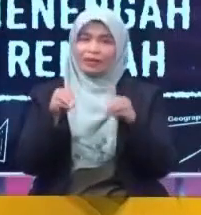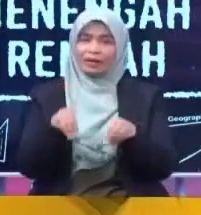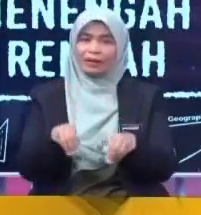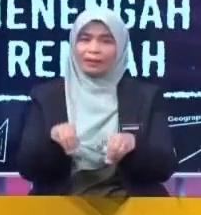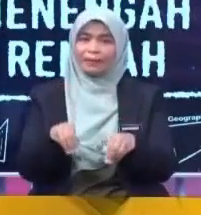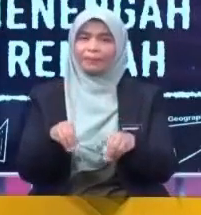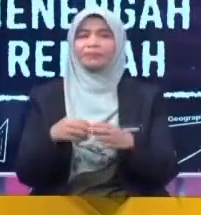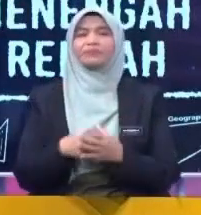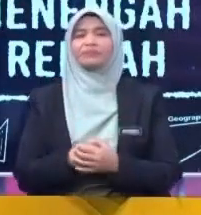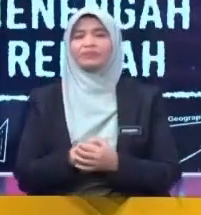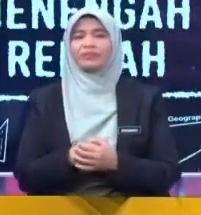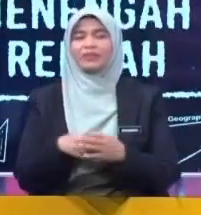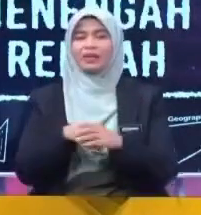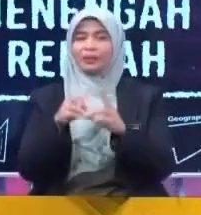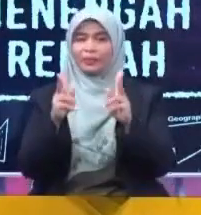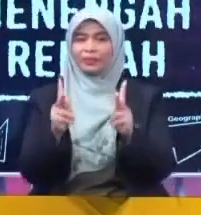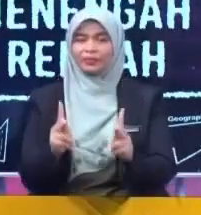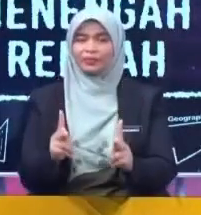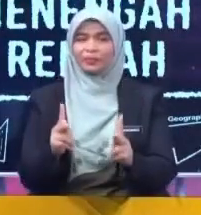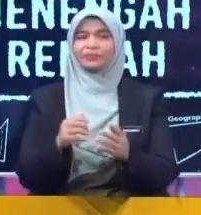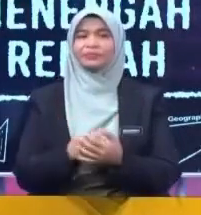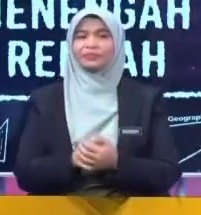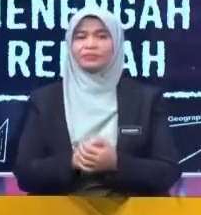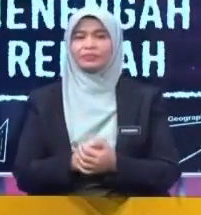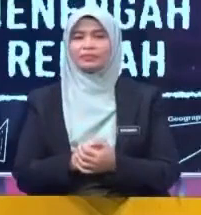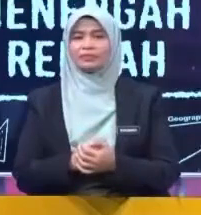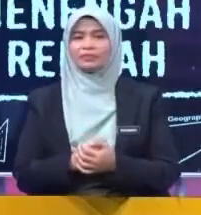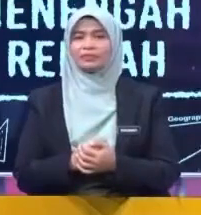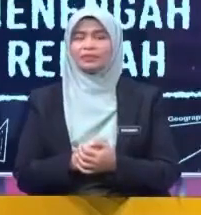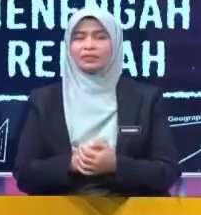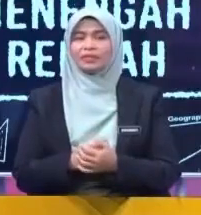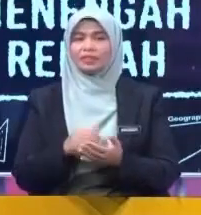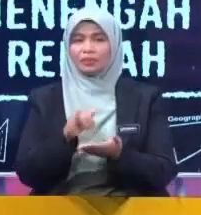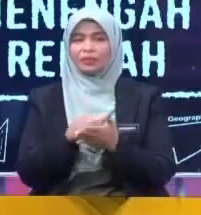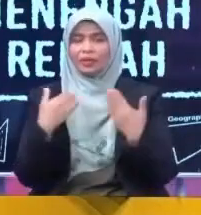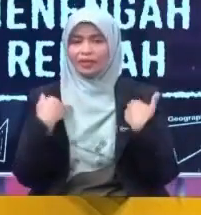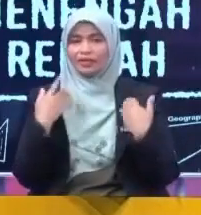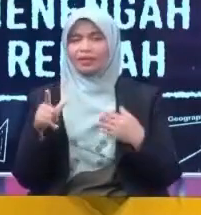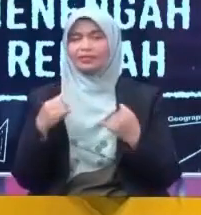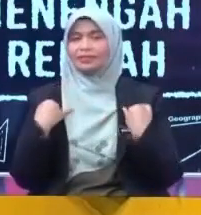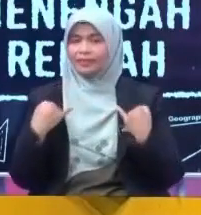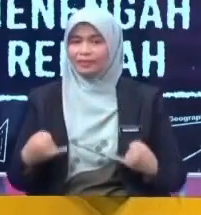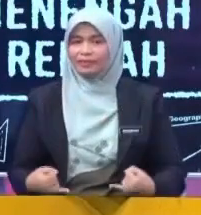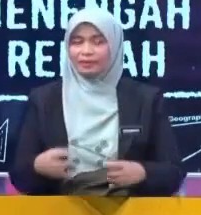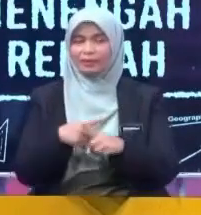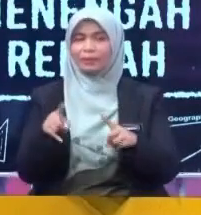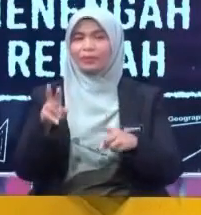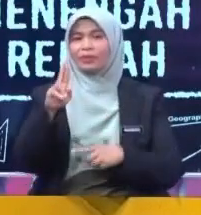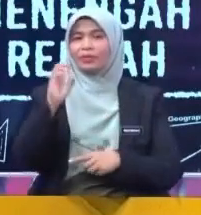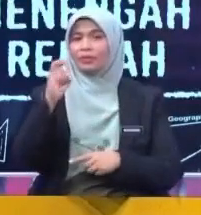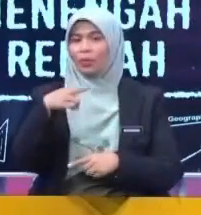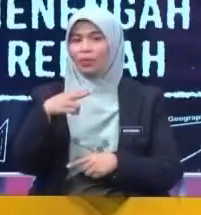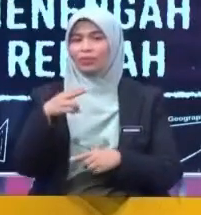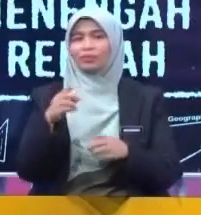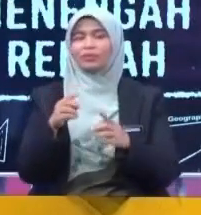Iaitu jasad kita sahaja. Jasad sahaja yang akan duduk di dalam kubur tu. Jadi roh kita akan